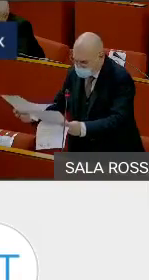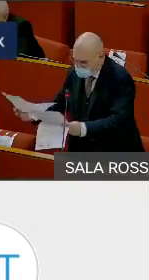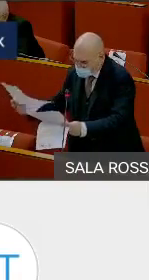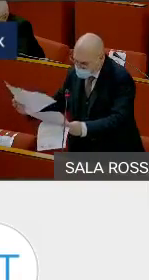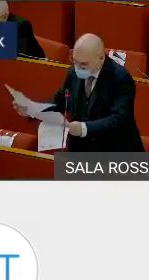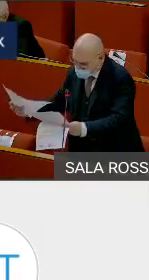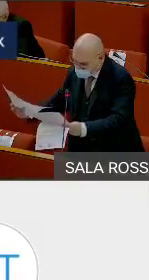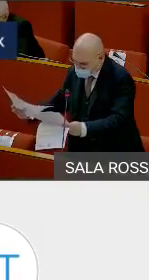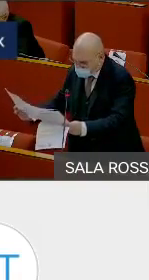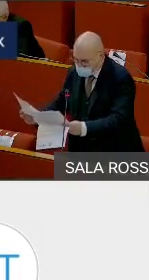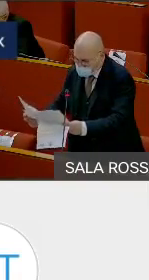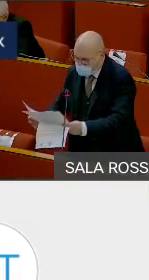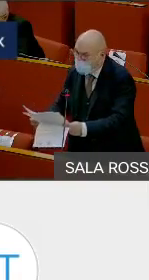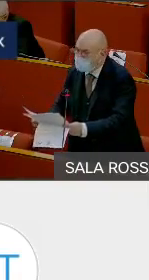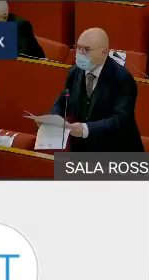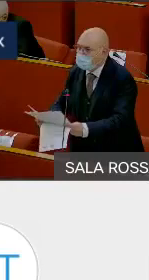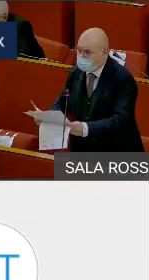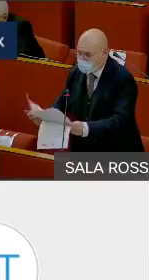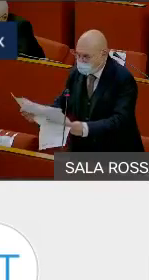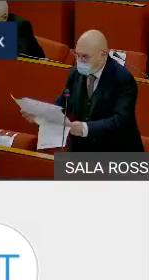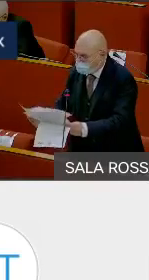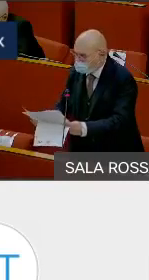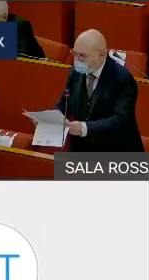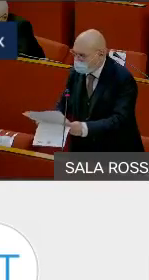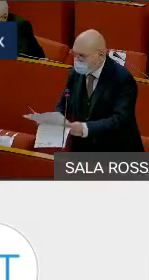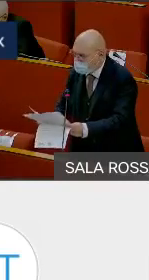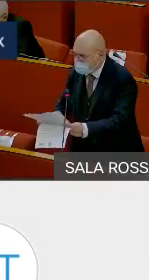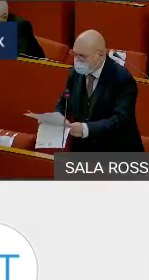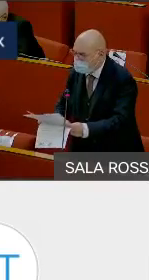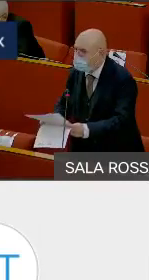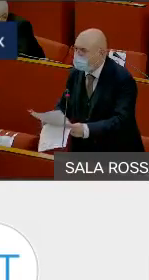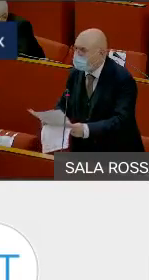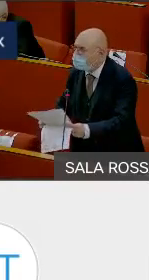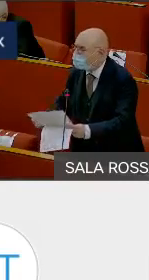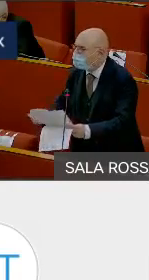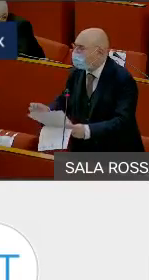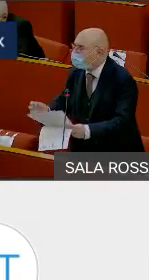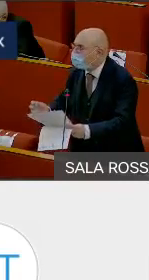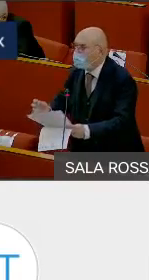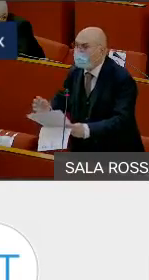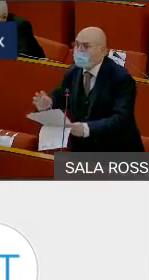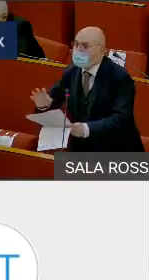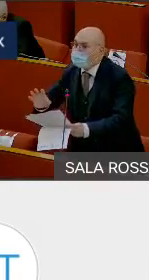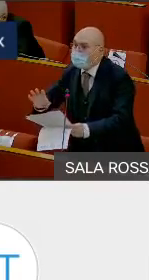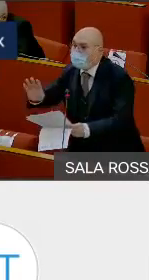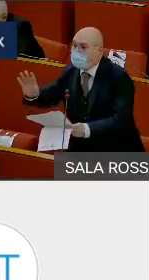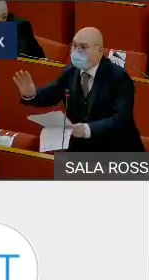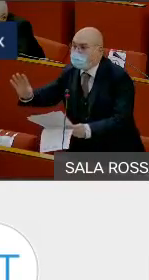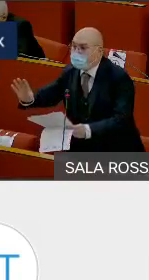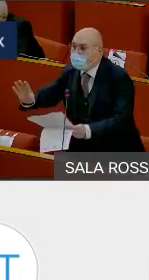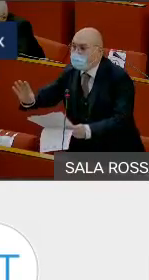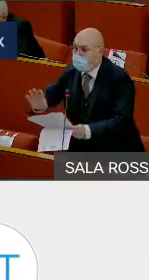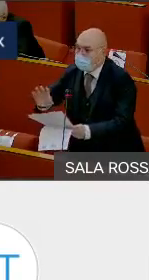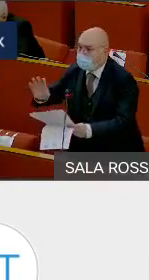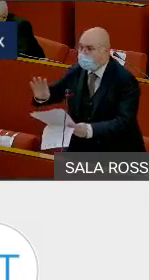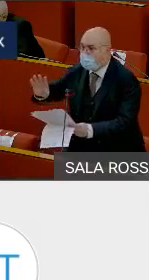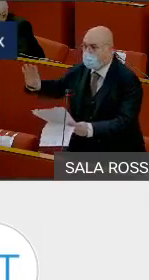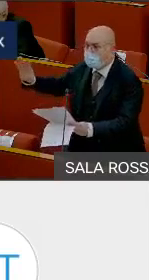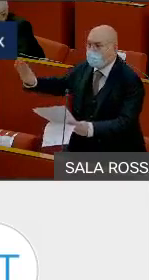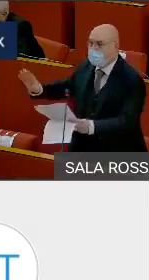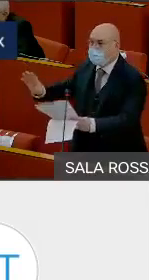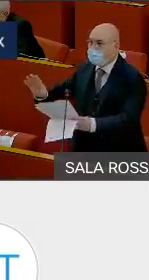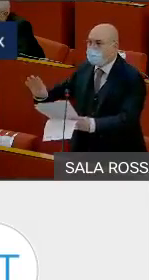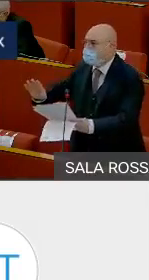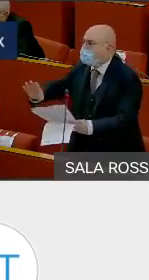delibera e riportate in cartografia nel successivo 200 i miei studi 108 perché per lo meno ci si para in qualche modo